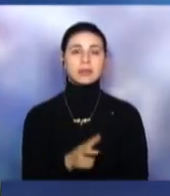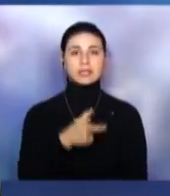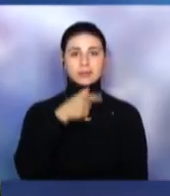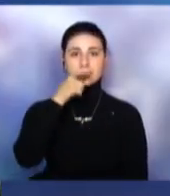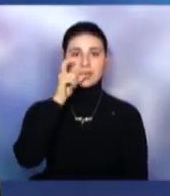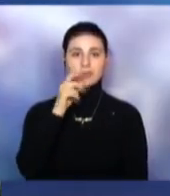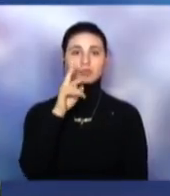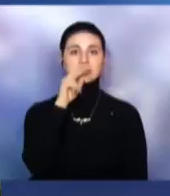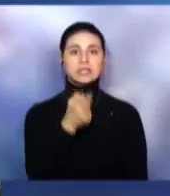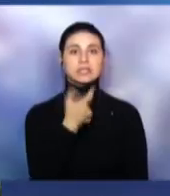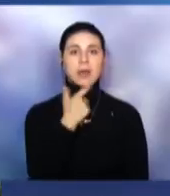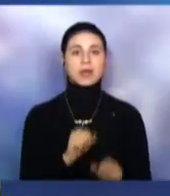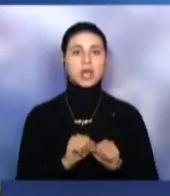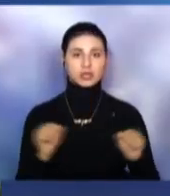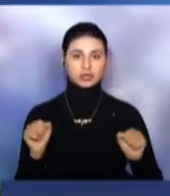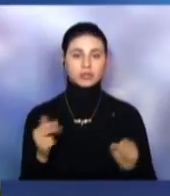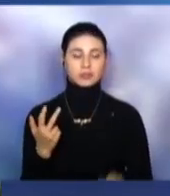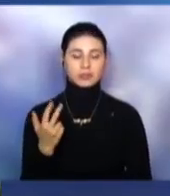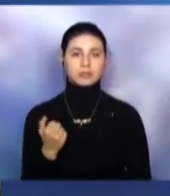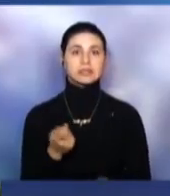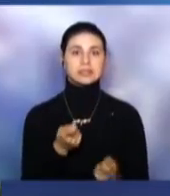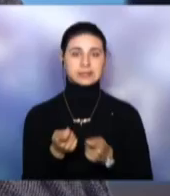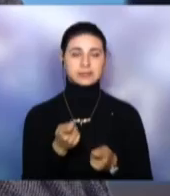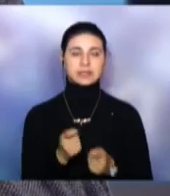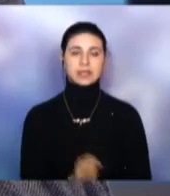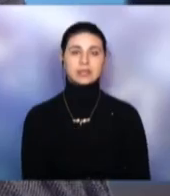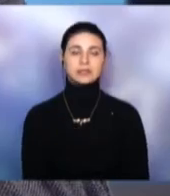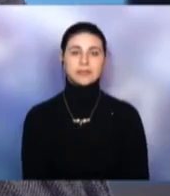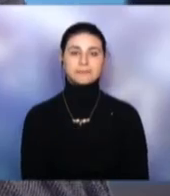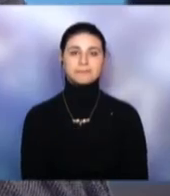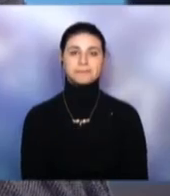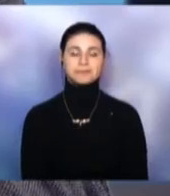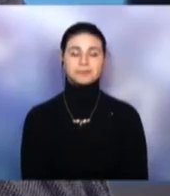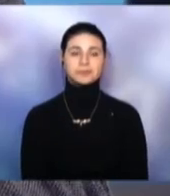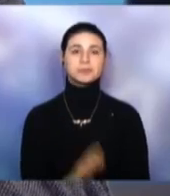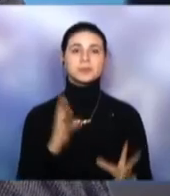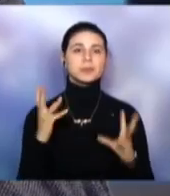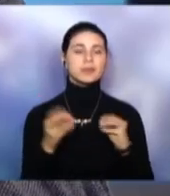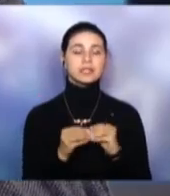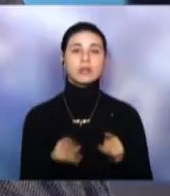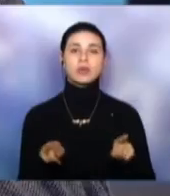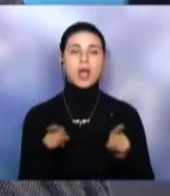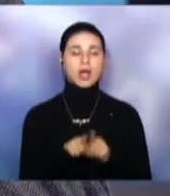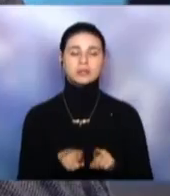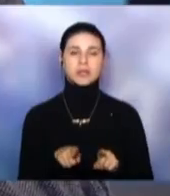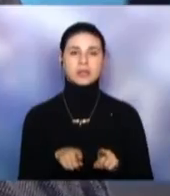გარკვეული მედიკამენტების გამოყენების მიმართ სიფრთხილეს. ზოგადად ასეთი